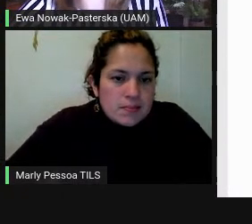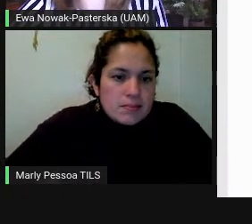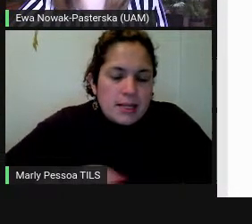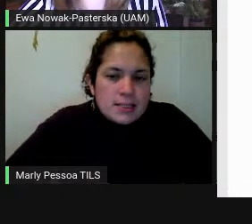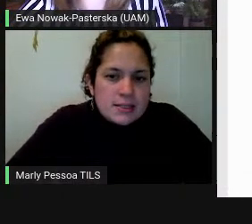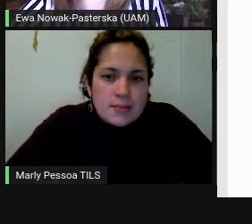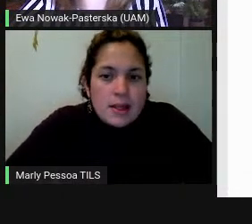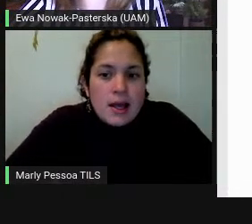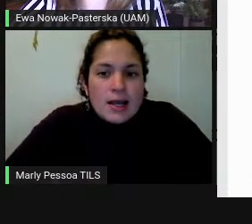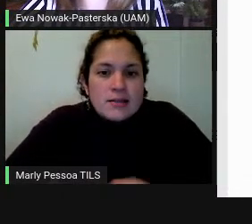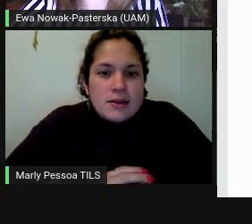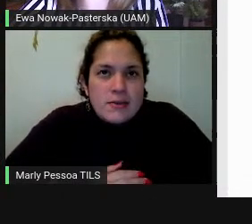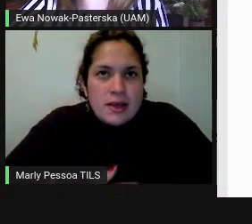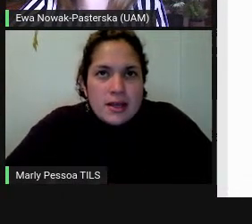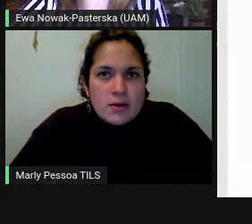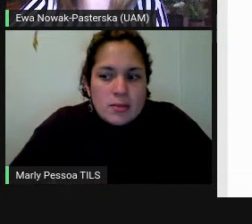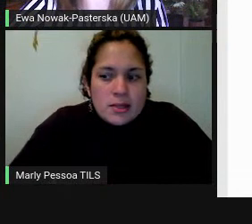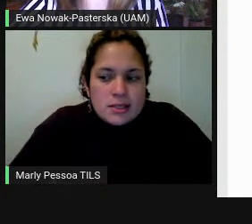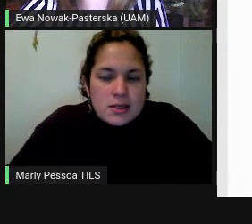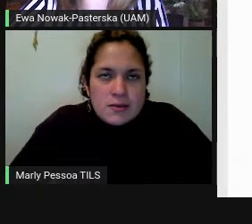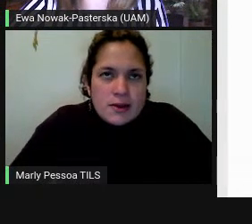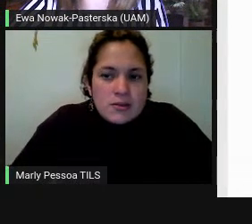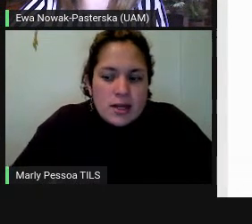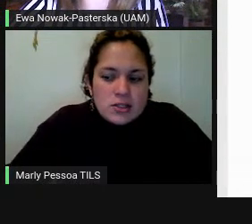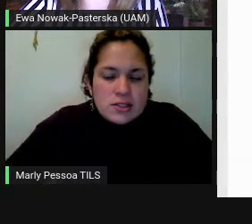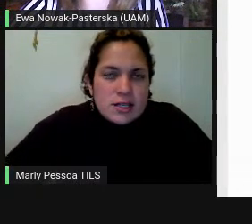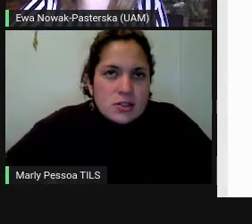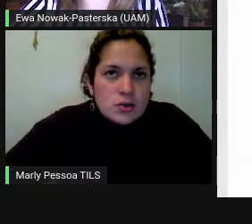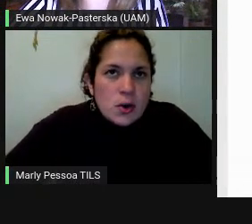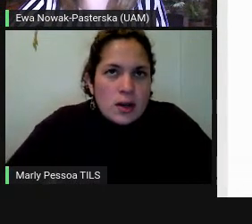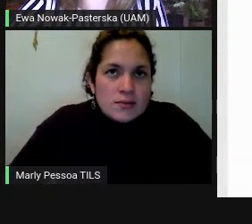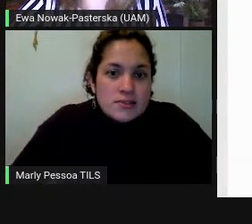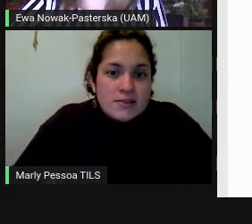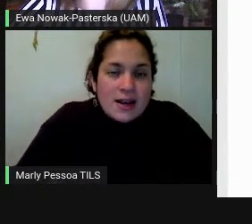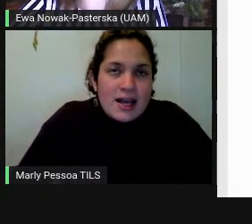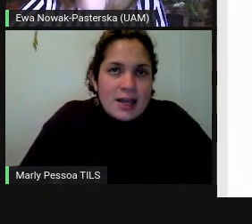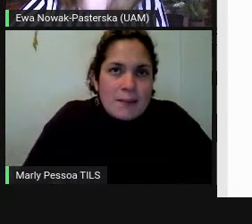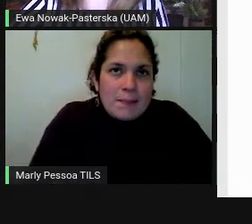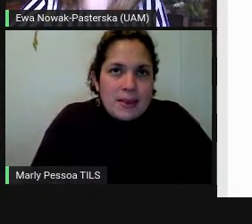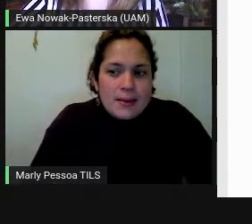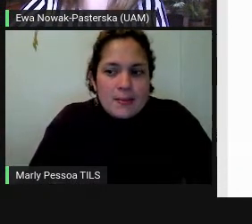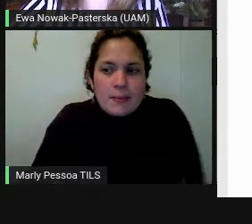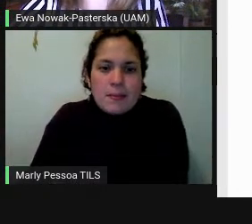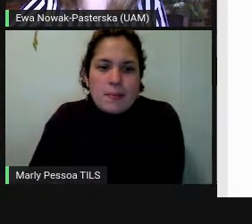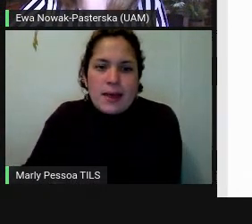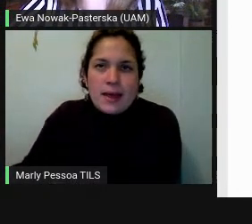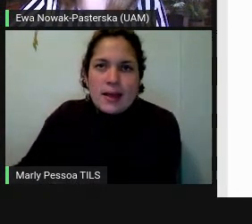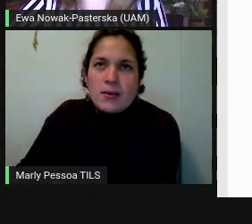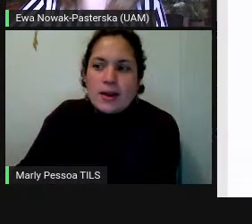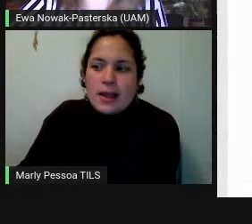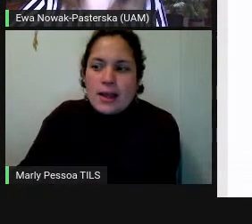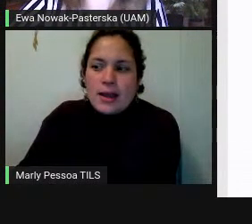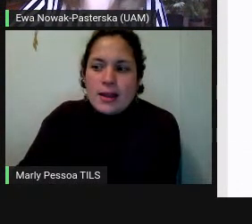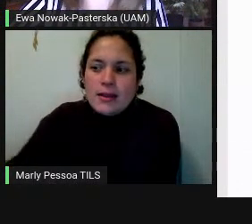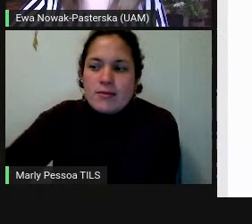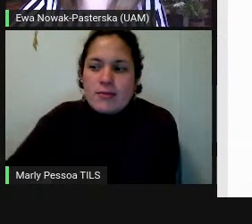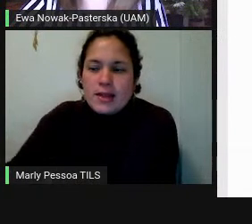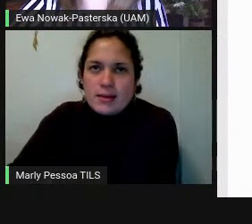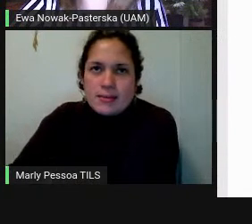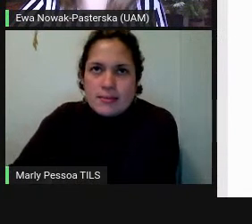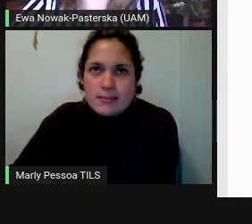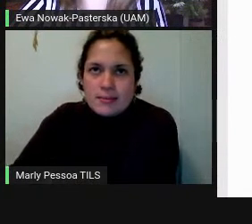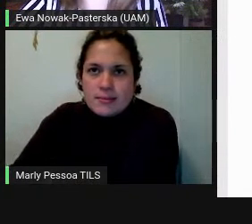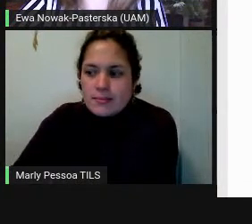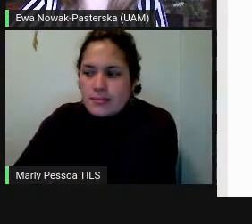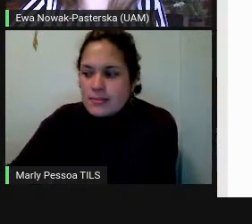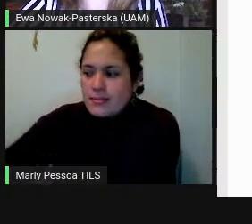jest identyfikowane jako typowe polskie nazwisko, bo właśnie Polański, Lewandowski, Krasiński,